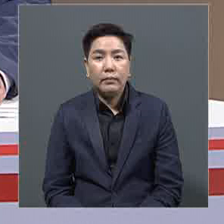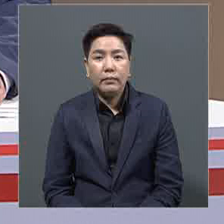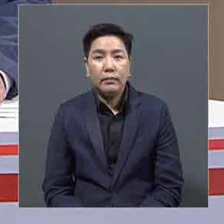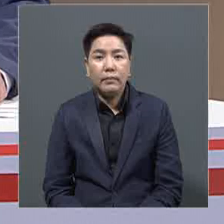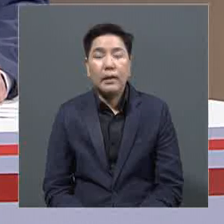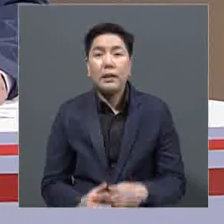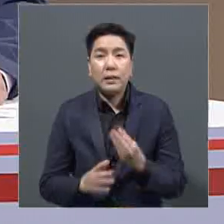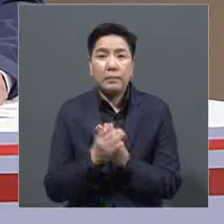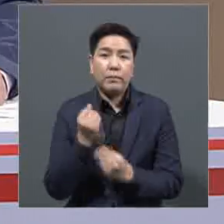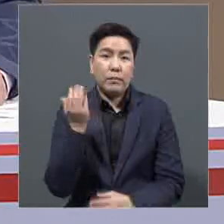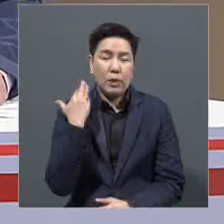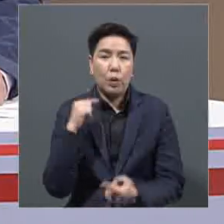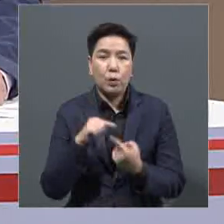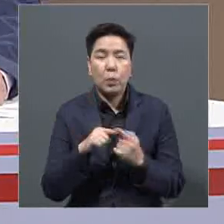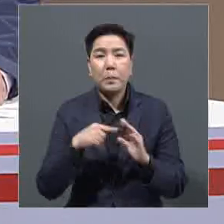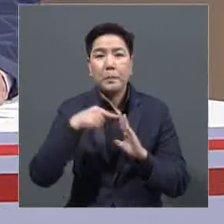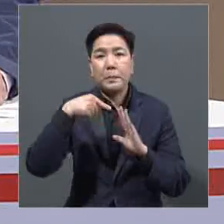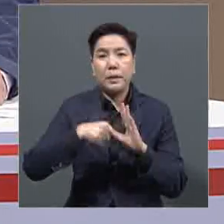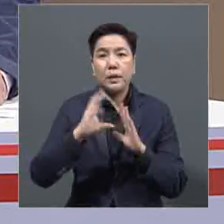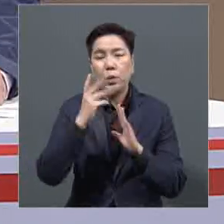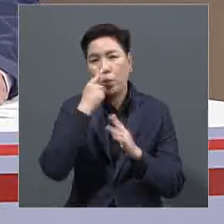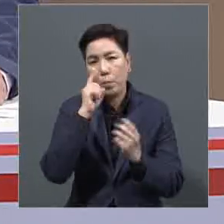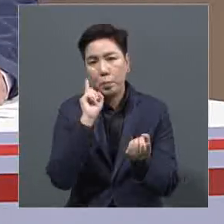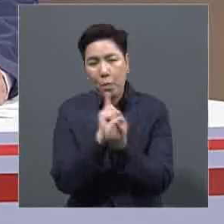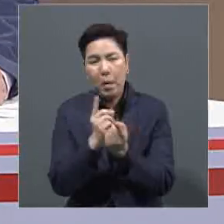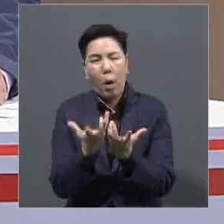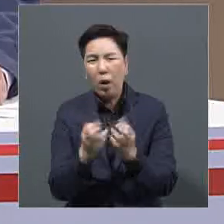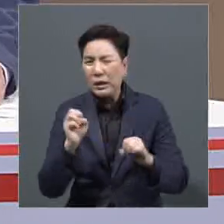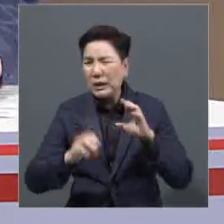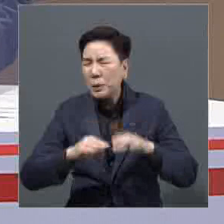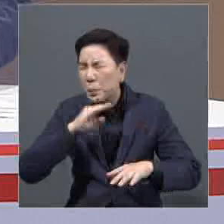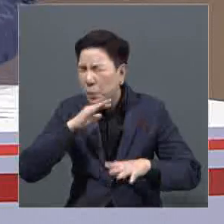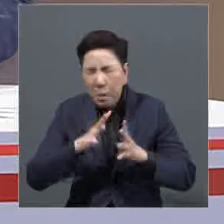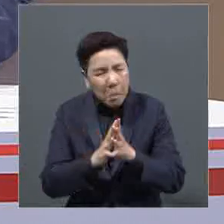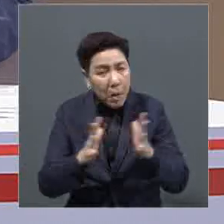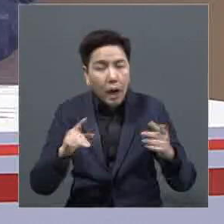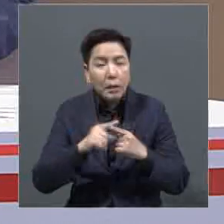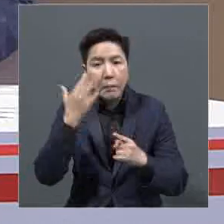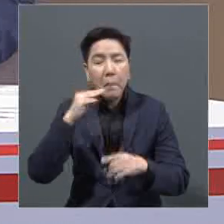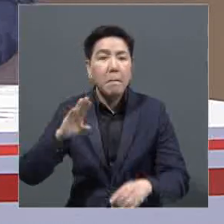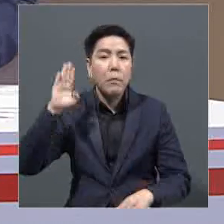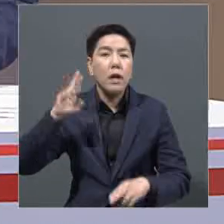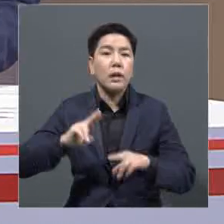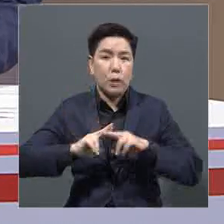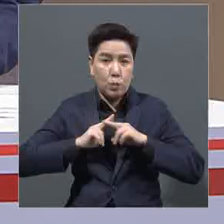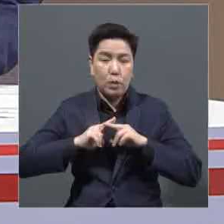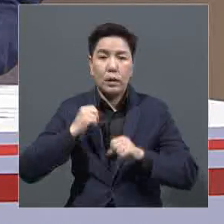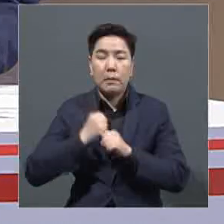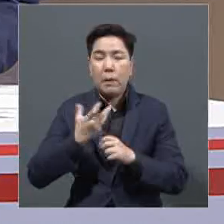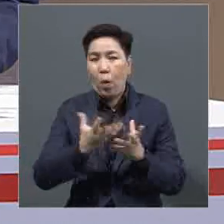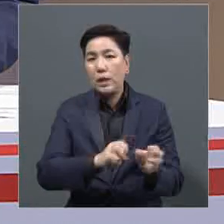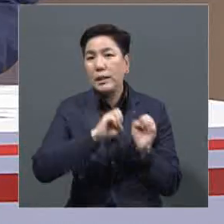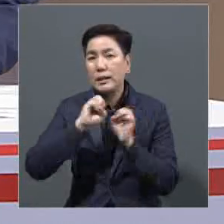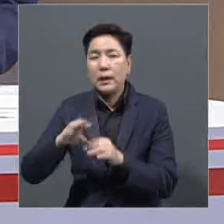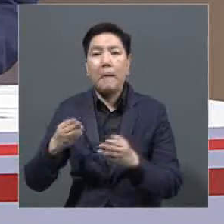ที่ช่วงสัปดาห์ที่ผ่านมานะครับที่จังหวัดพิษณุโลกก็เจอปัญหาขยะล้นเมืองนะครับจากการที่บริษัทเอกชนที่รับกำจัด